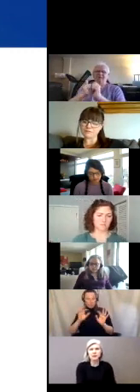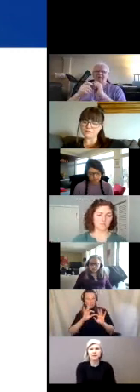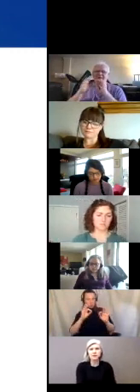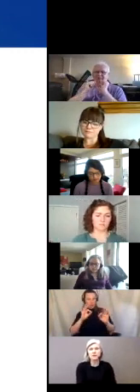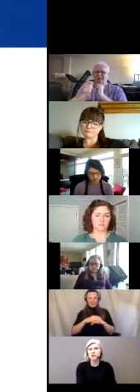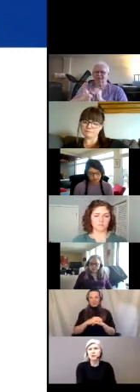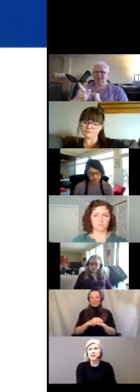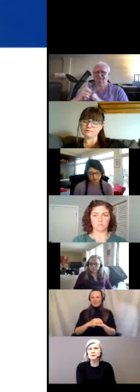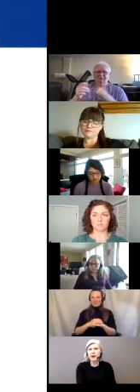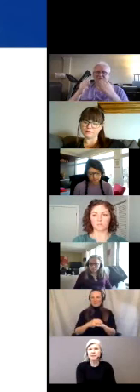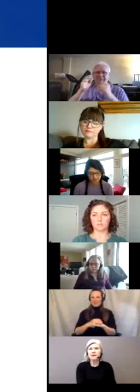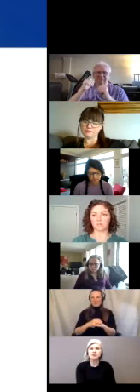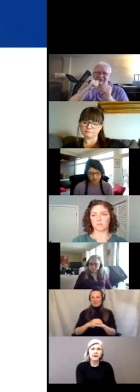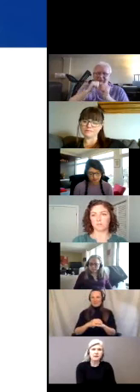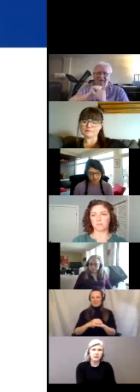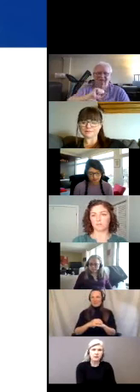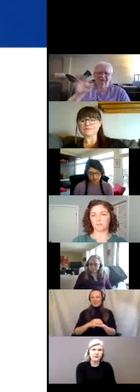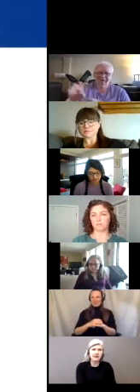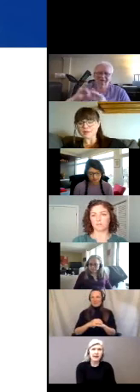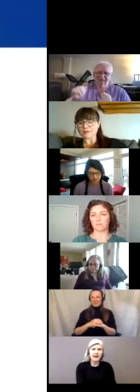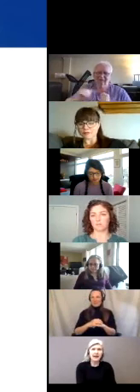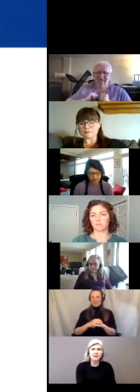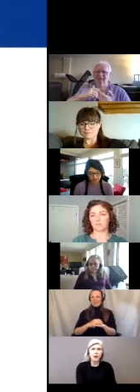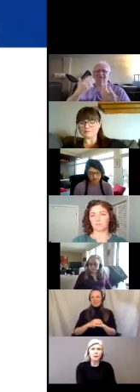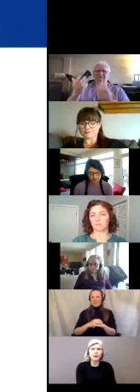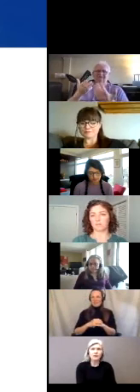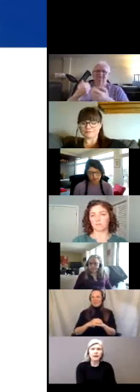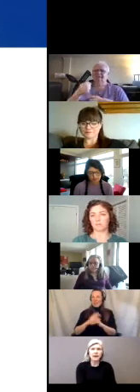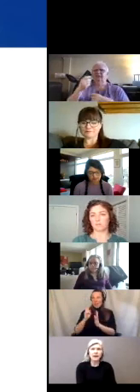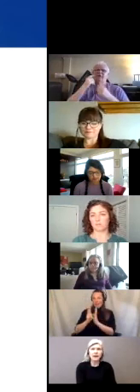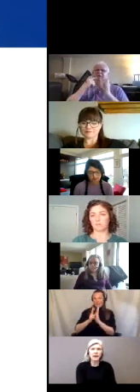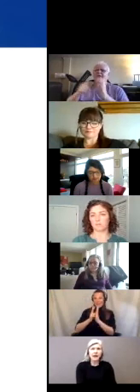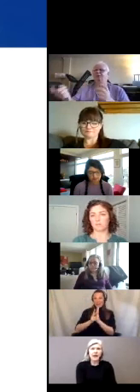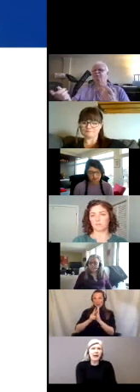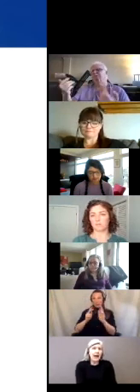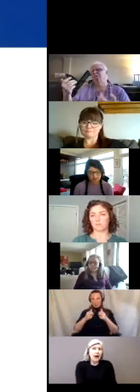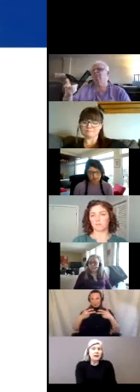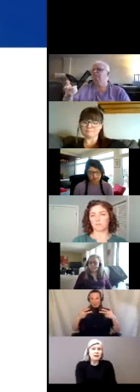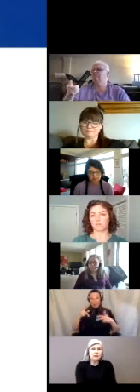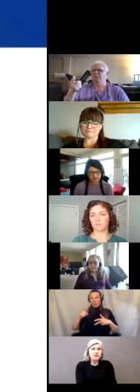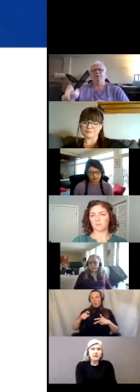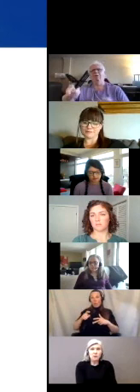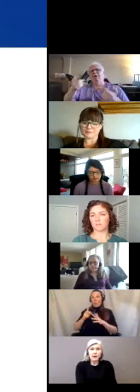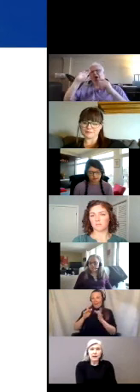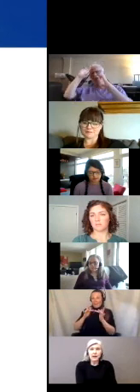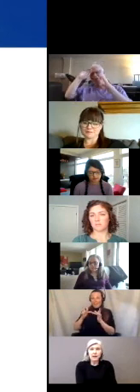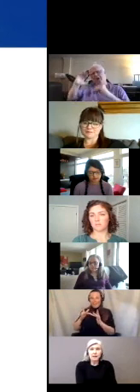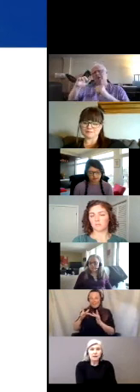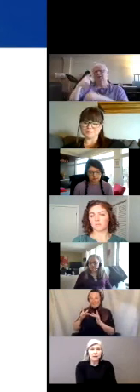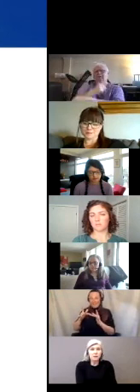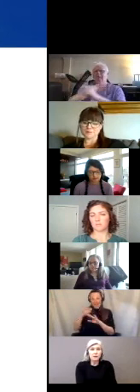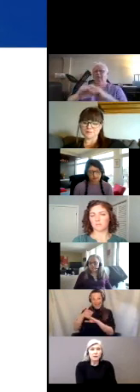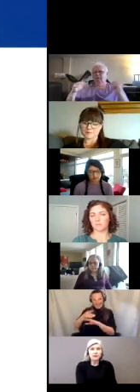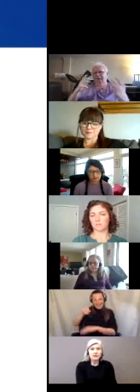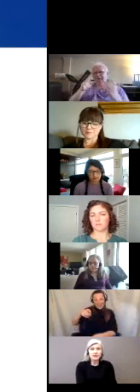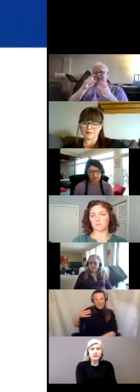Cependant, même pour utiliser le système de vidéo, il faut avoir Internet. Donc, comment